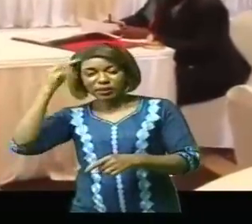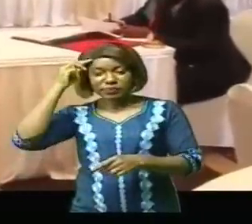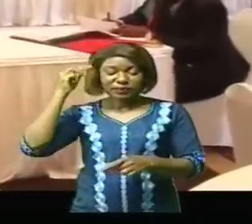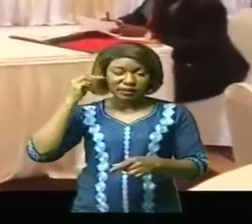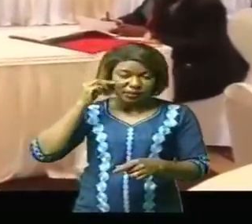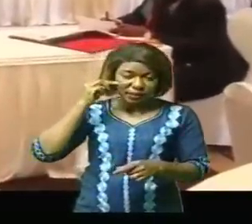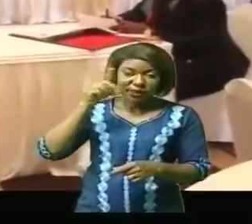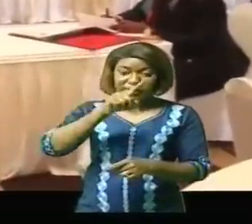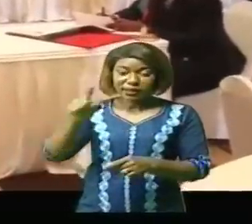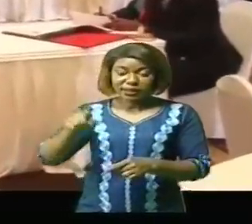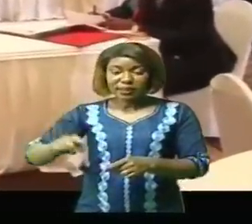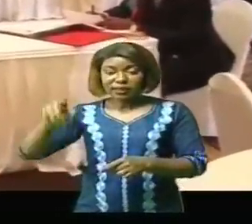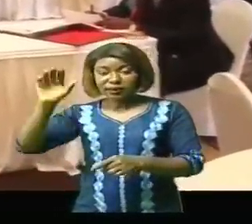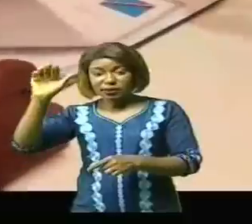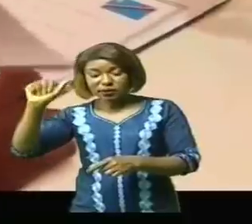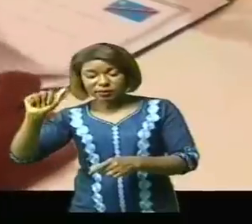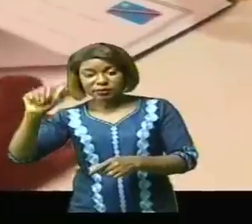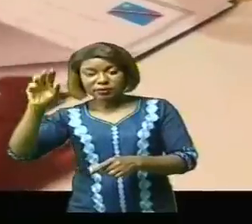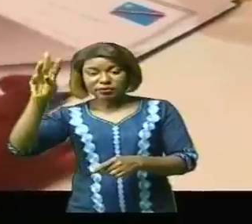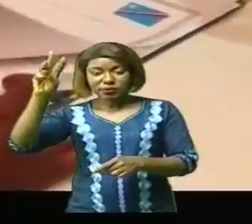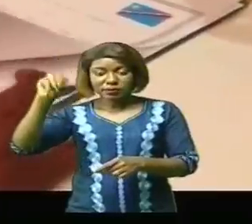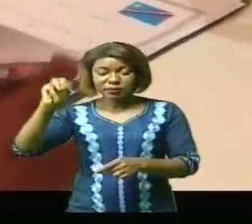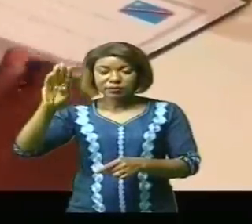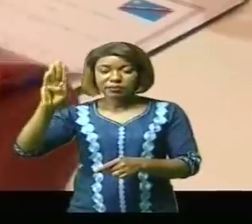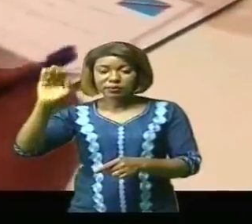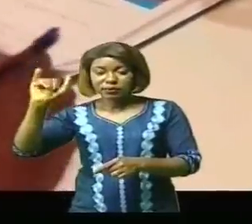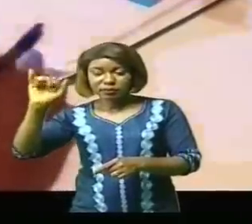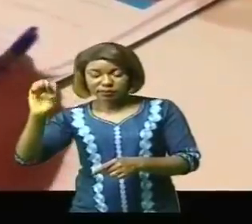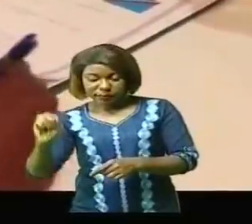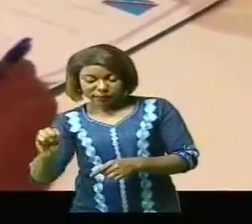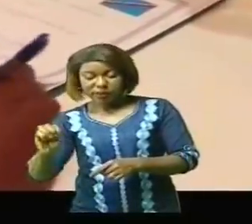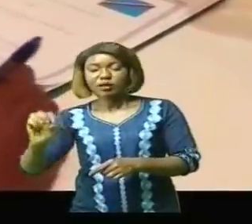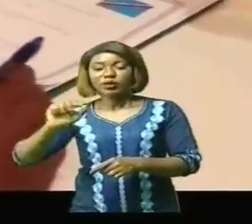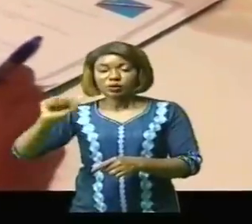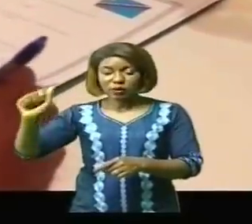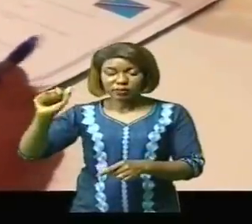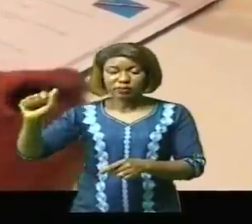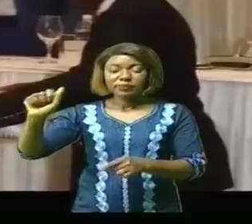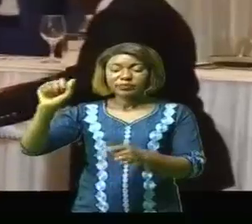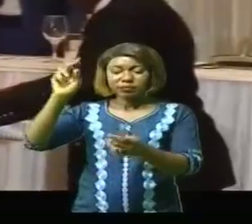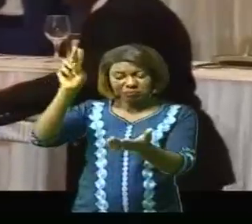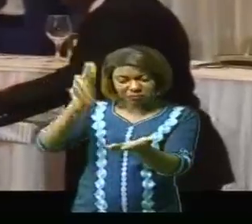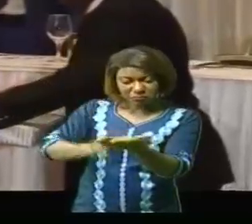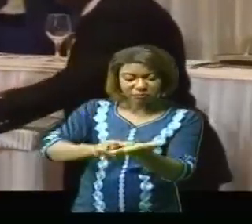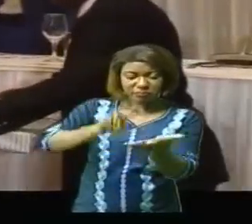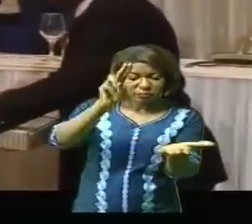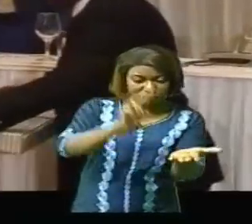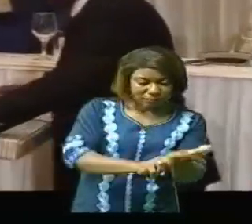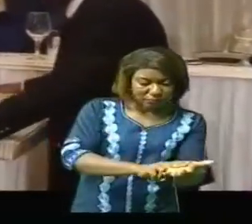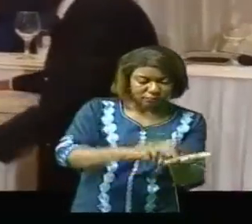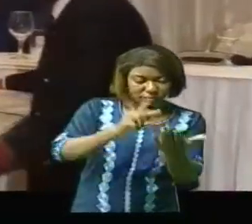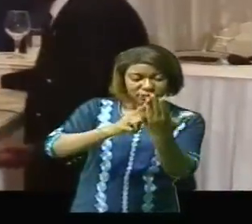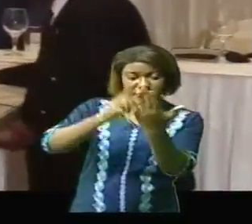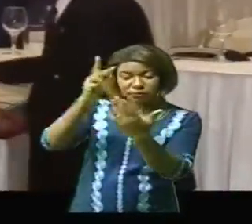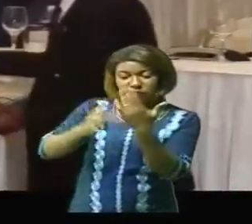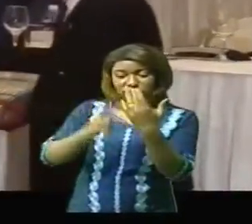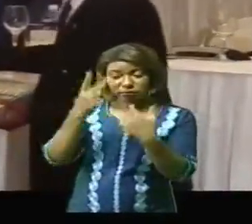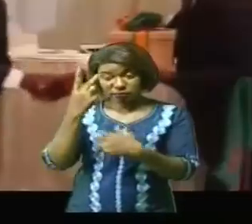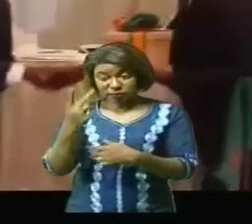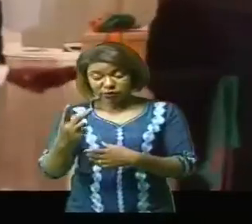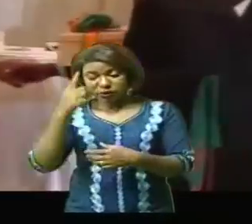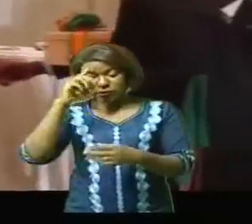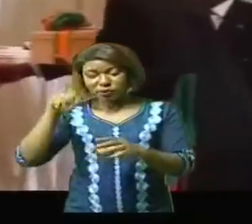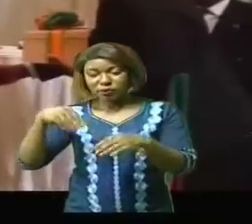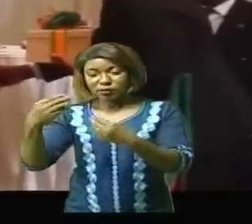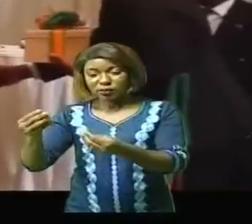zambien de l'énergie, Kapala. Le contour du montage financier étant déjà fini, place aux études de faisabilité pour donner